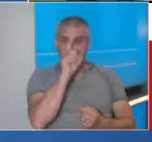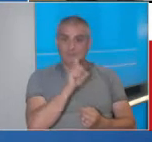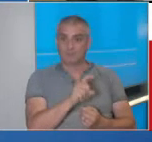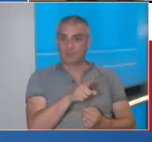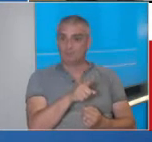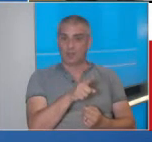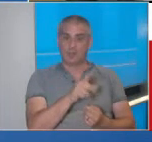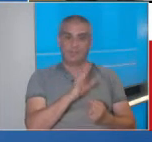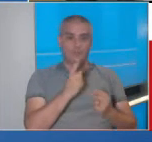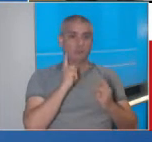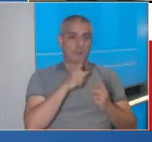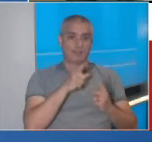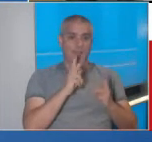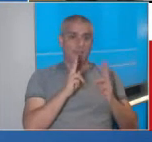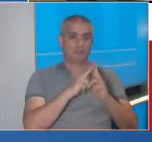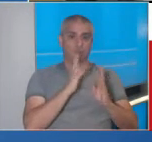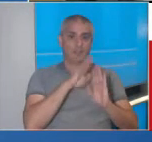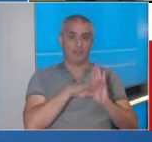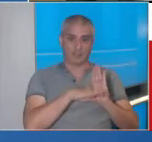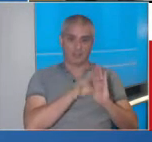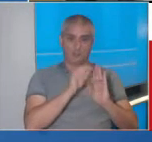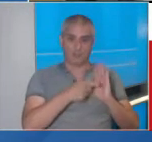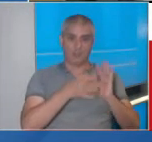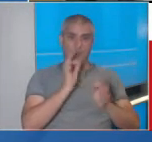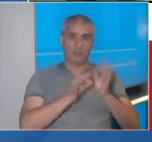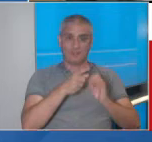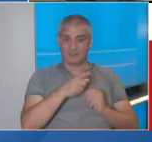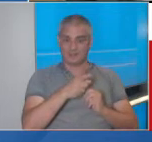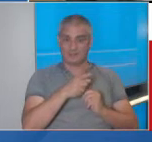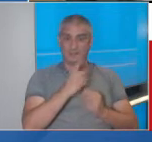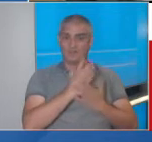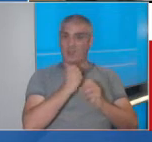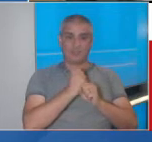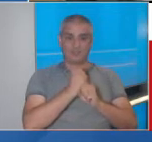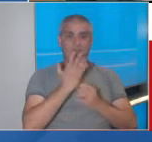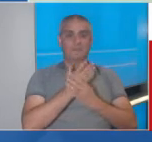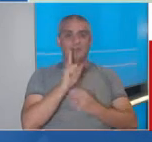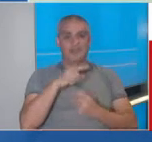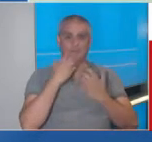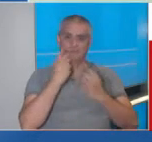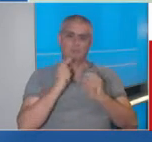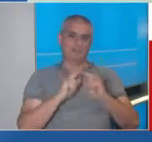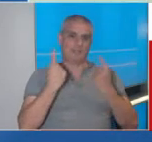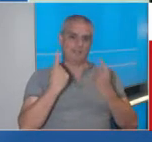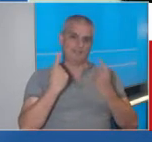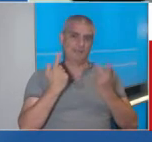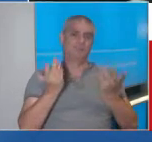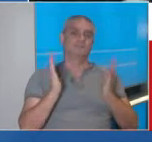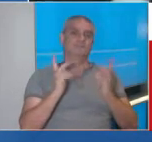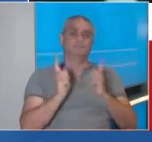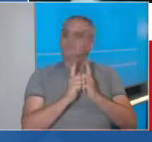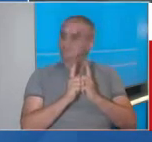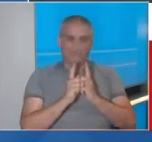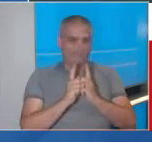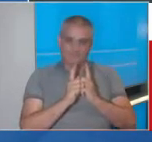גדול סביב מה שנקרא אותה פגישת הנחיה שלטענת עורך הדין בן צור שנתניהו כלל לא התקיימה, בתיק 1000 הסיפור הוא קצת אחר. ככה בקצרה,